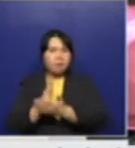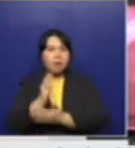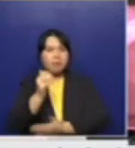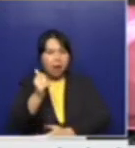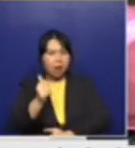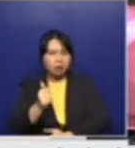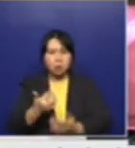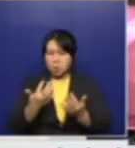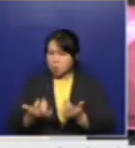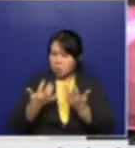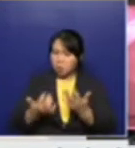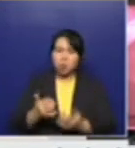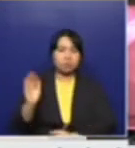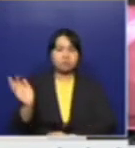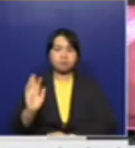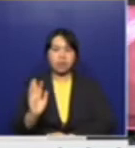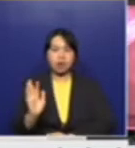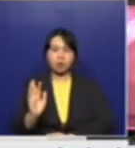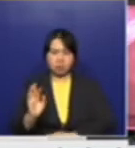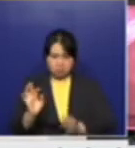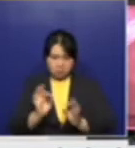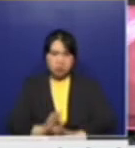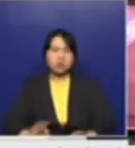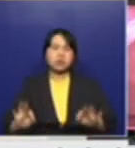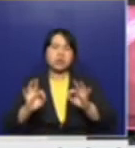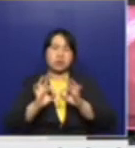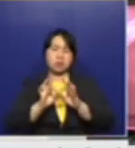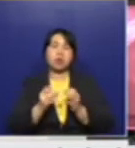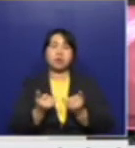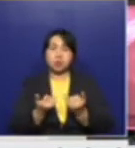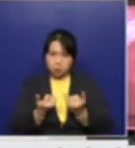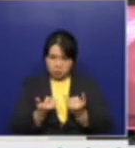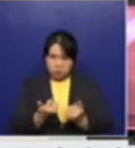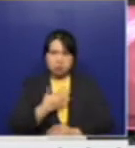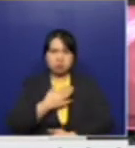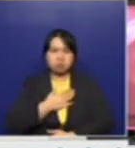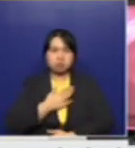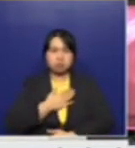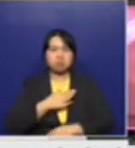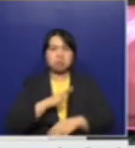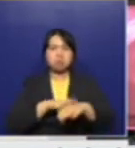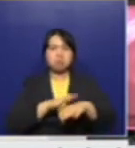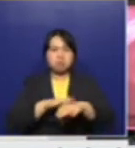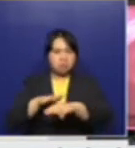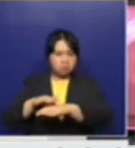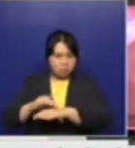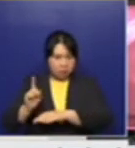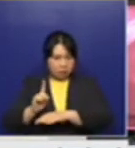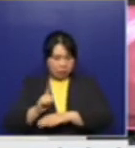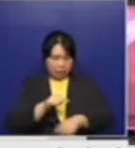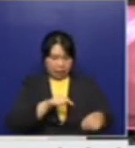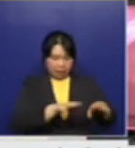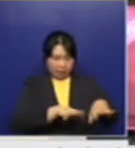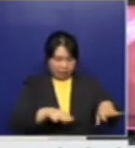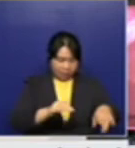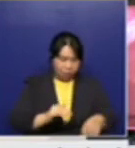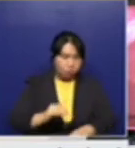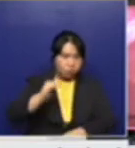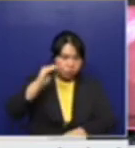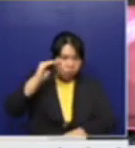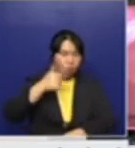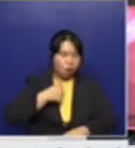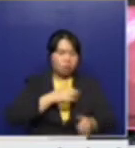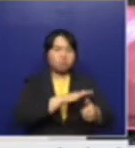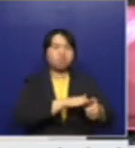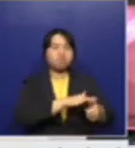อบการรอคอยนะครับเพราะฉะนั้นนี่คือสิ่งซึ่งผมต้องเรียนว่าอนาคตประเทศอยู่กับลูกหลานเราต้องเมตตาอย่า